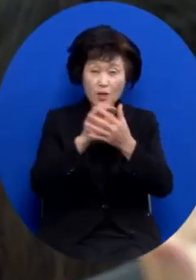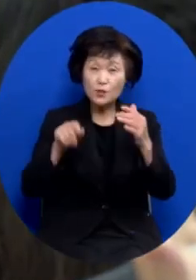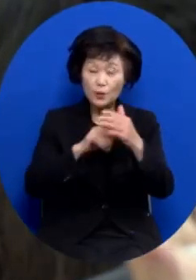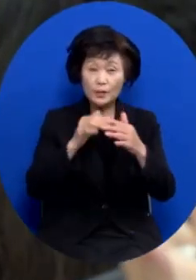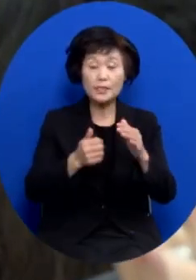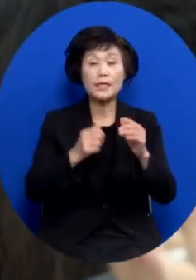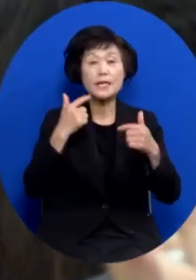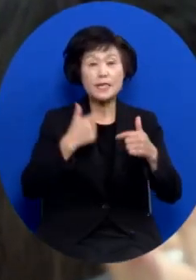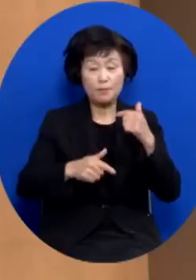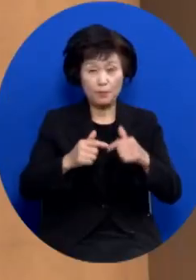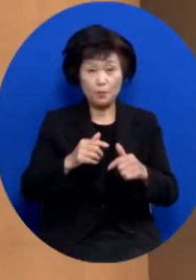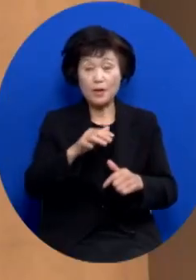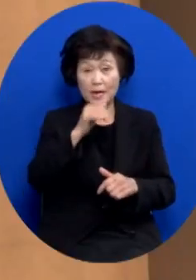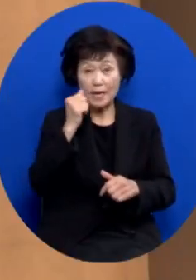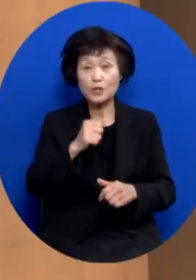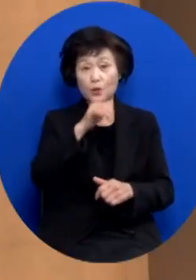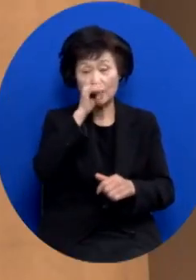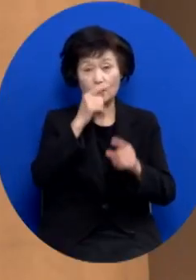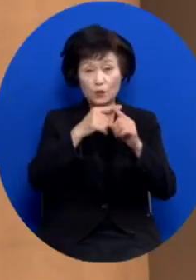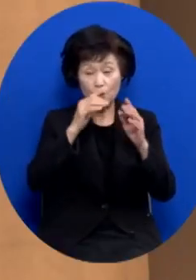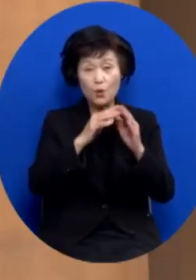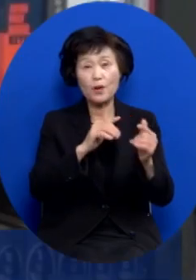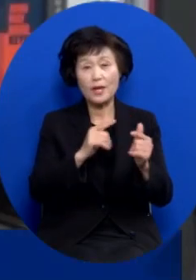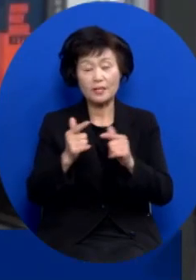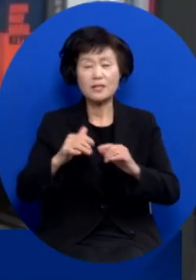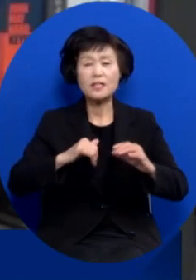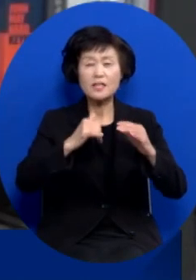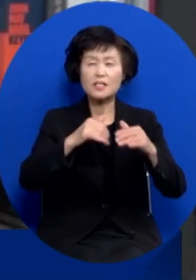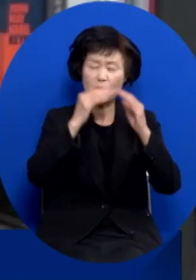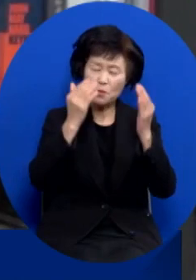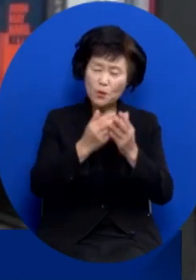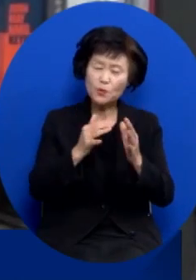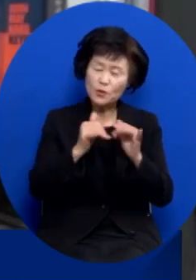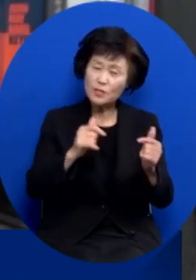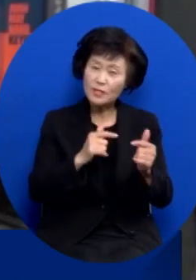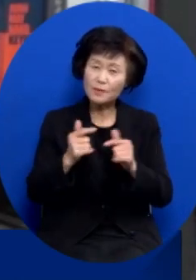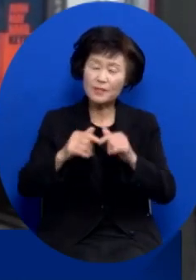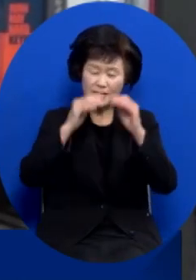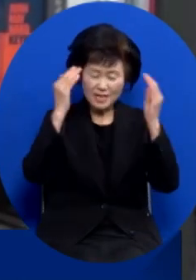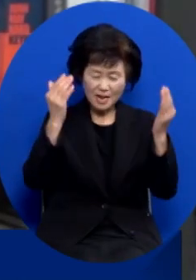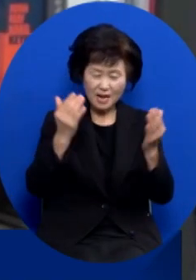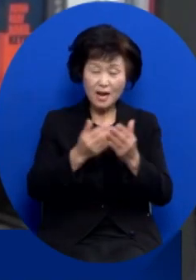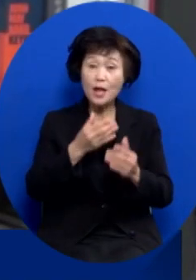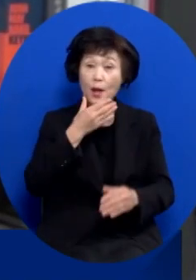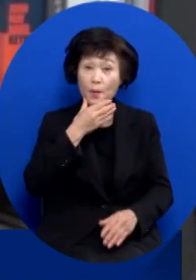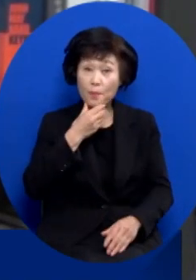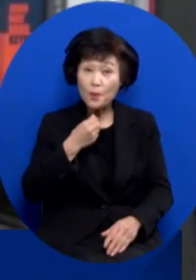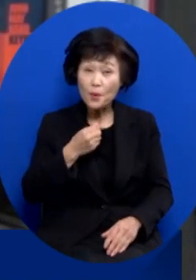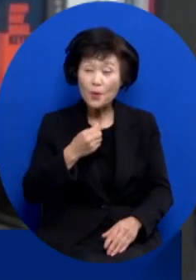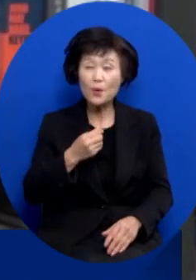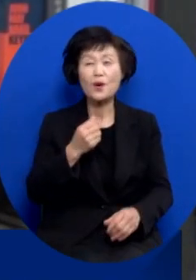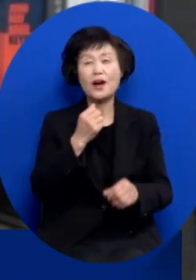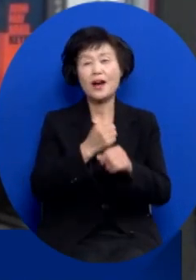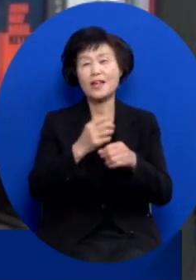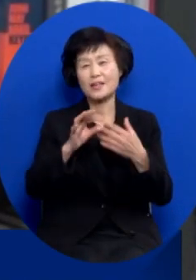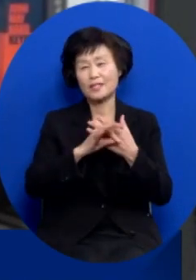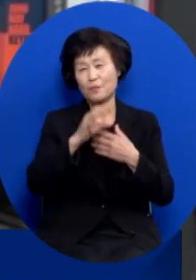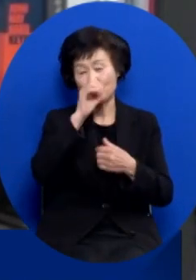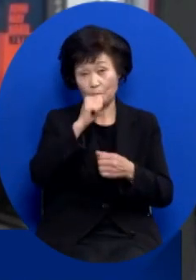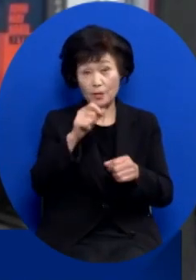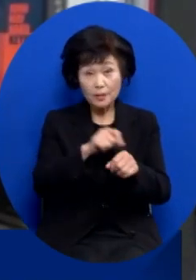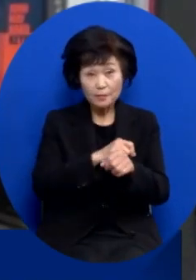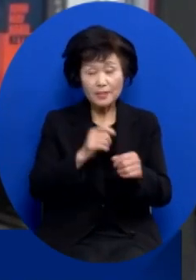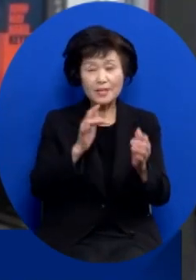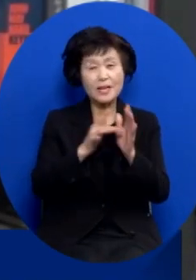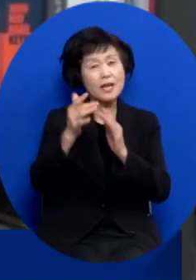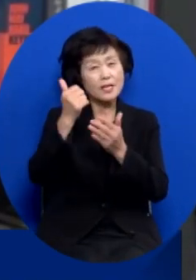해가 되길 바란다고 전했습니다. 이 세상 모든 사람이 행복했으면 좋겠습니다. 특별히 예수로 행복하기를